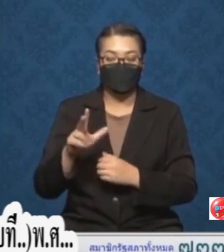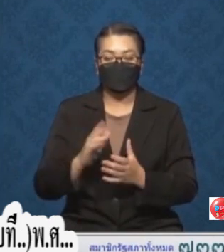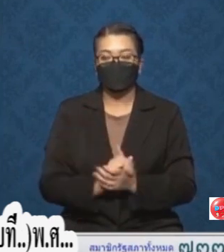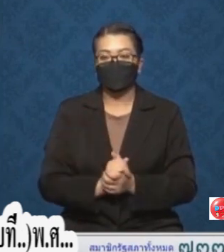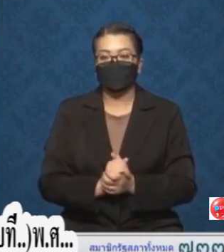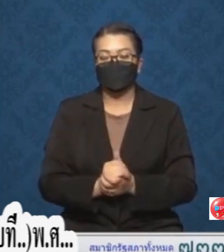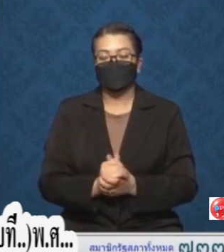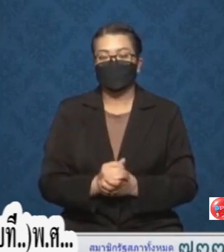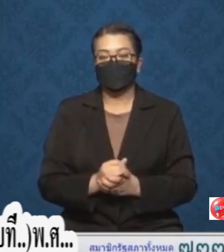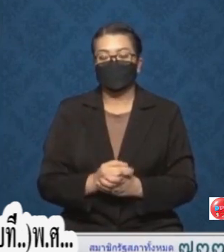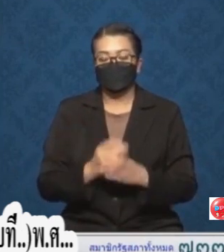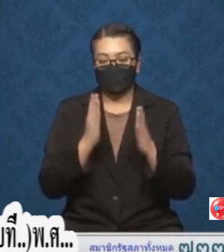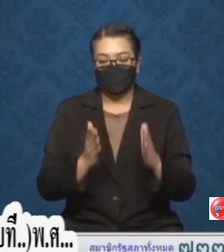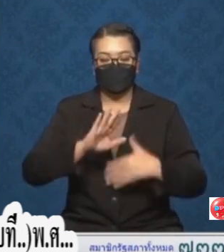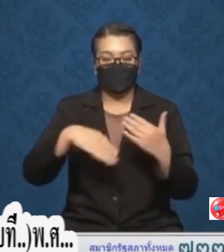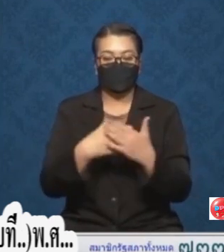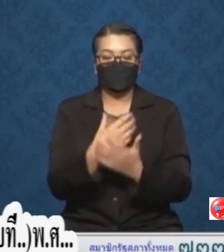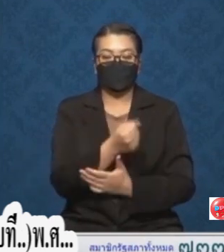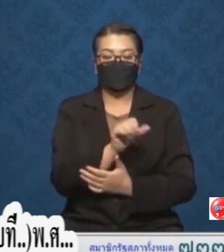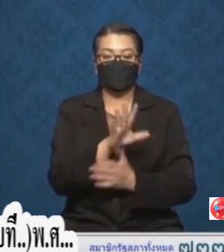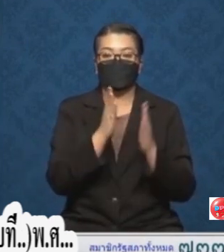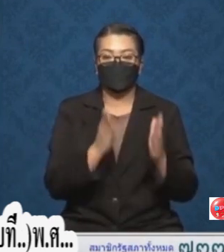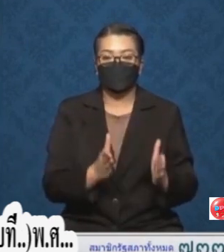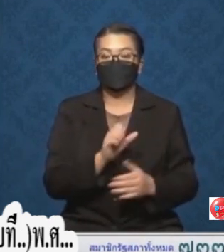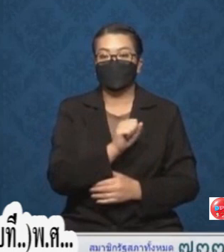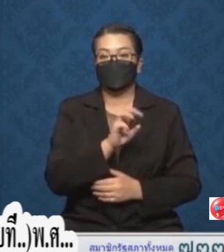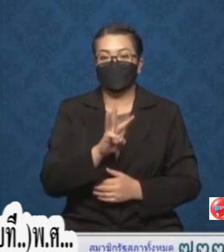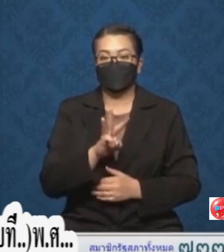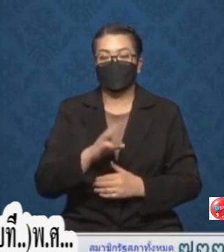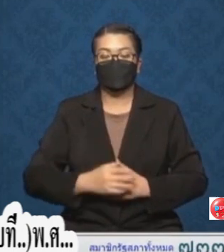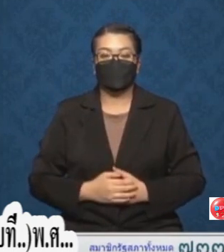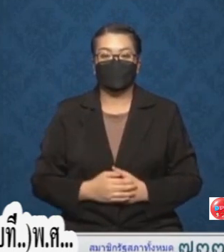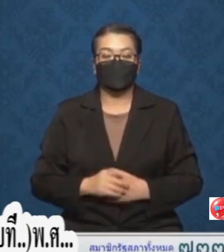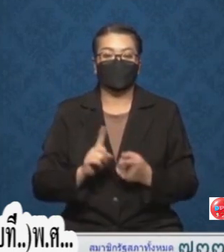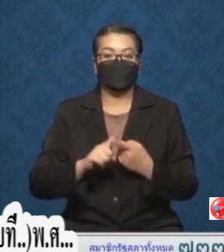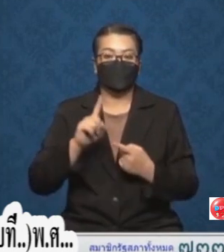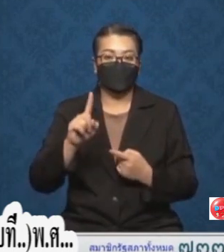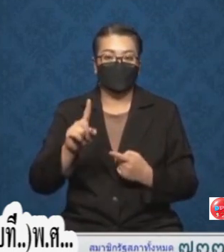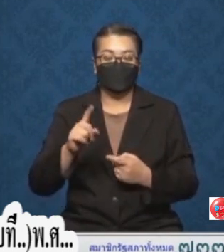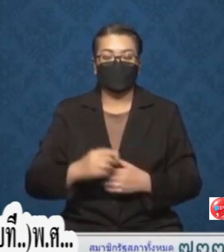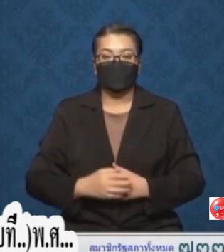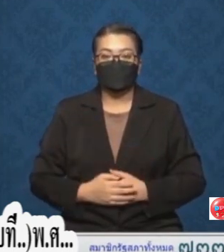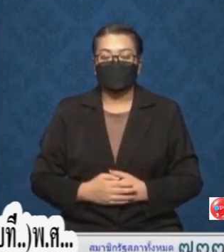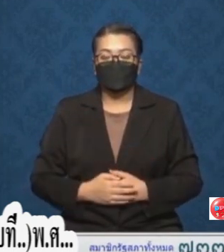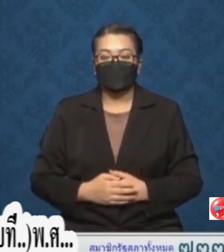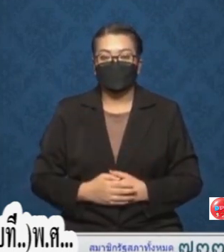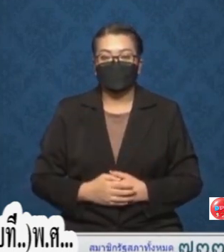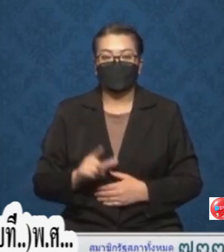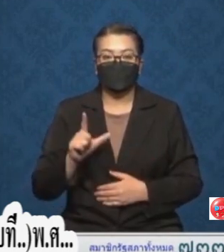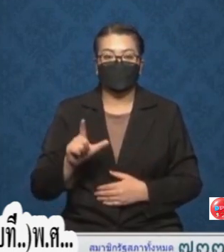จำนวน15ท่านดังนี้ค่ะ 1. ศาสตราจารย์พิเศษกาญจนารัตน์ลีวิโร